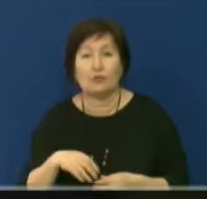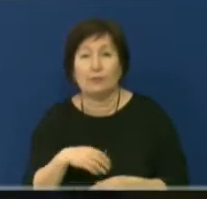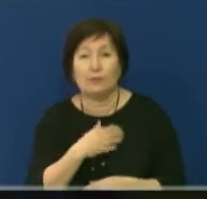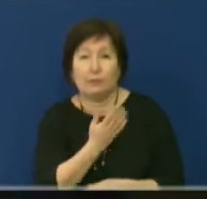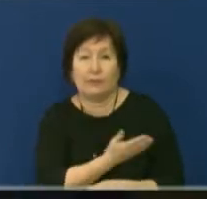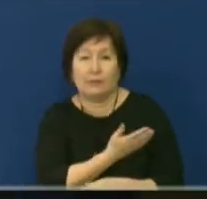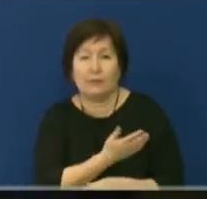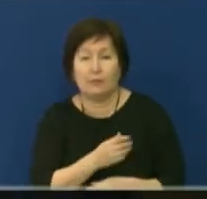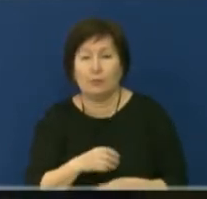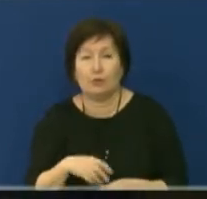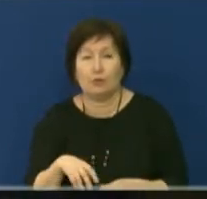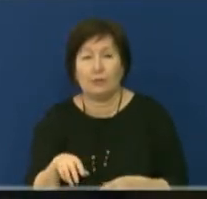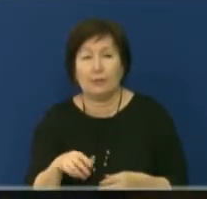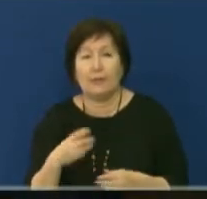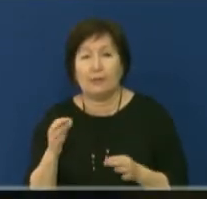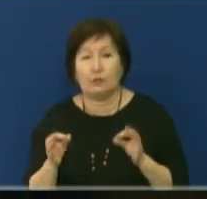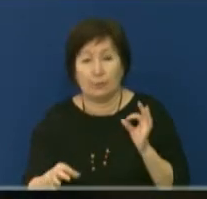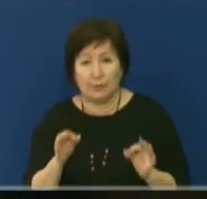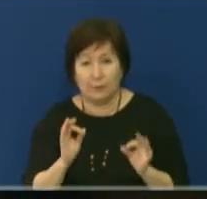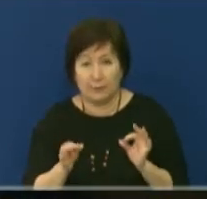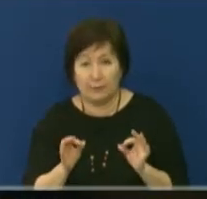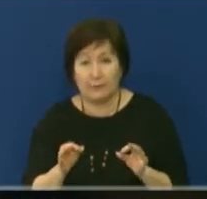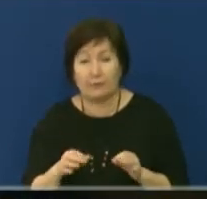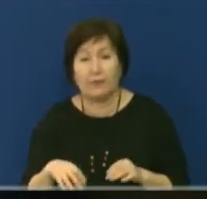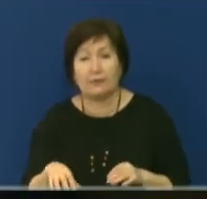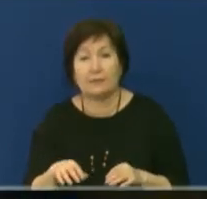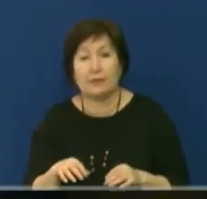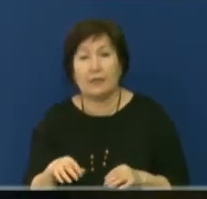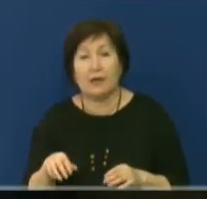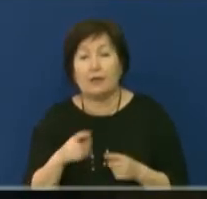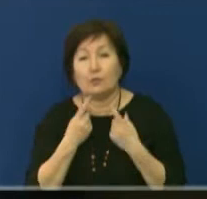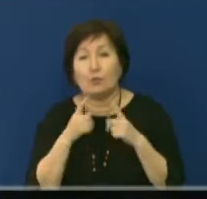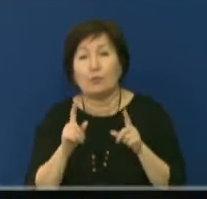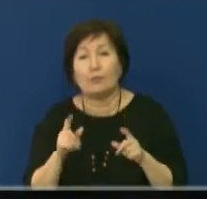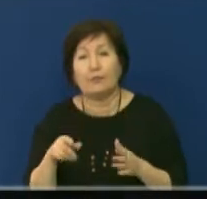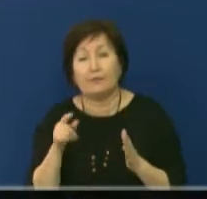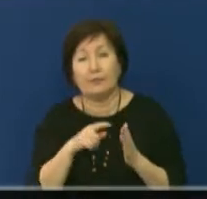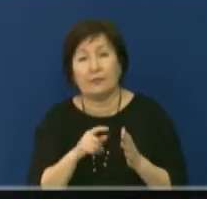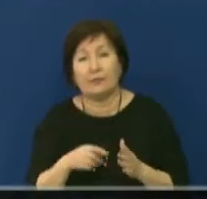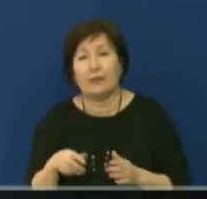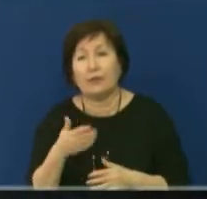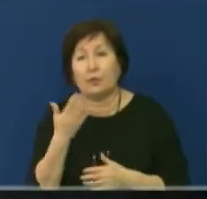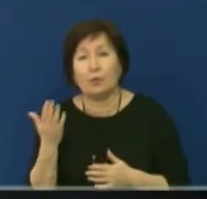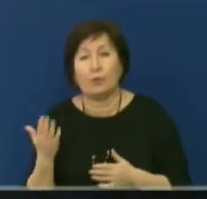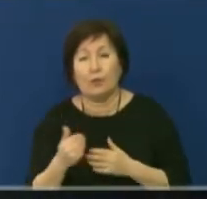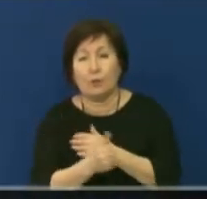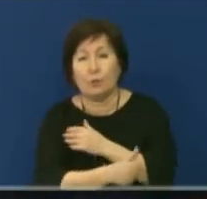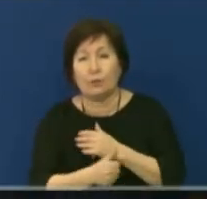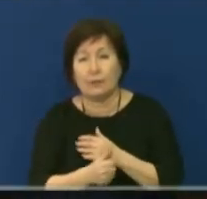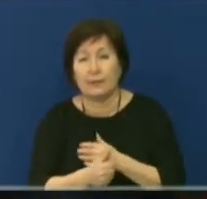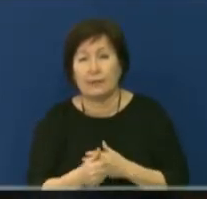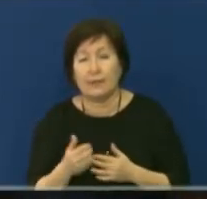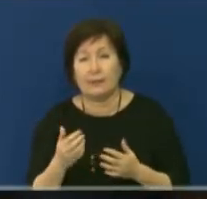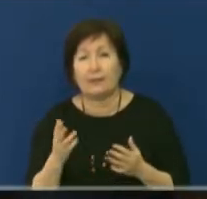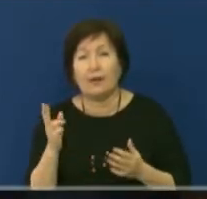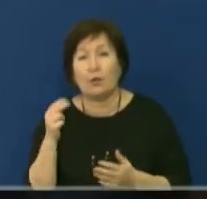что снижение мощности здесь она сразу же отсюда видно, на какой улице и так далее. До конца года